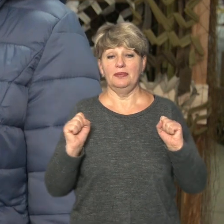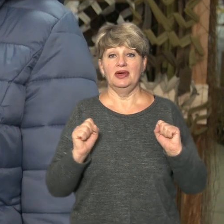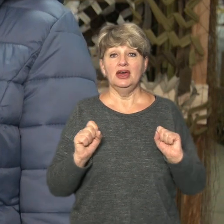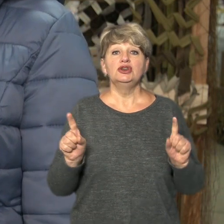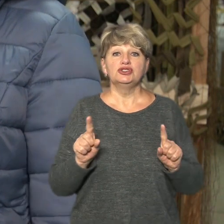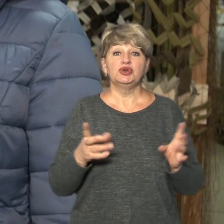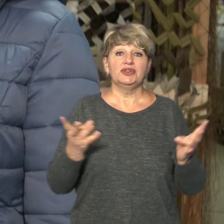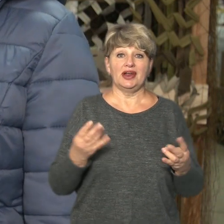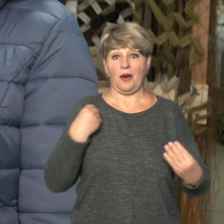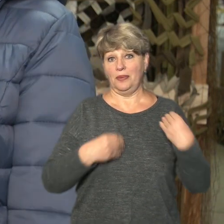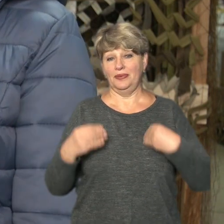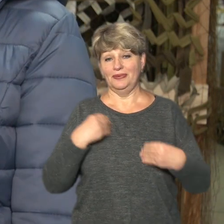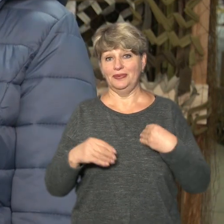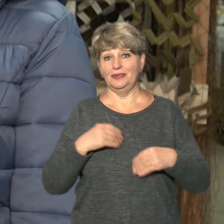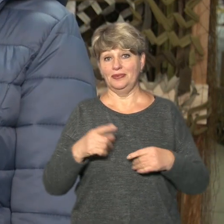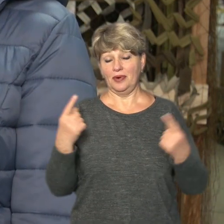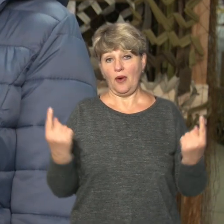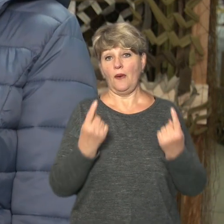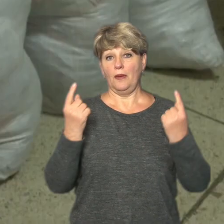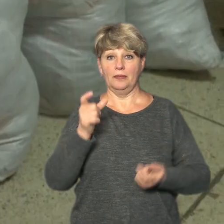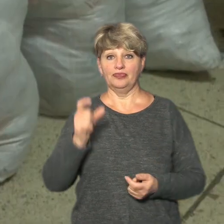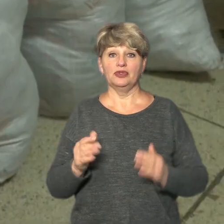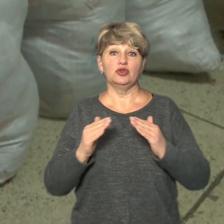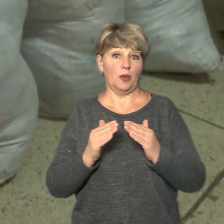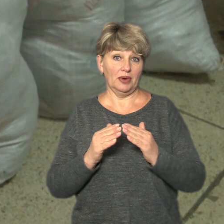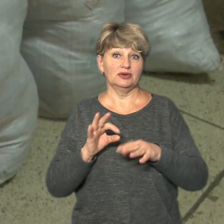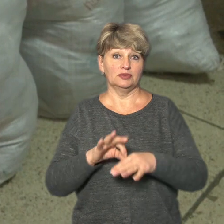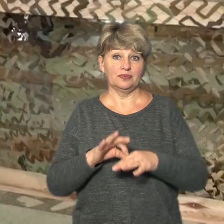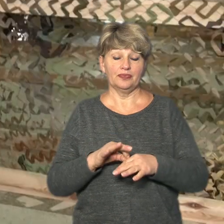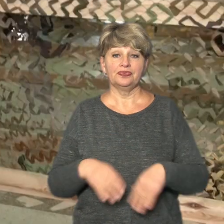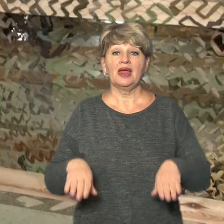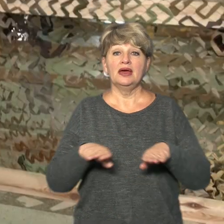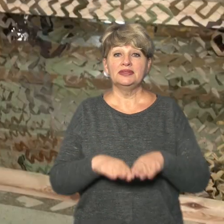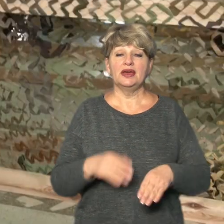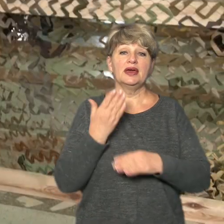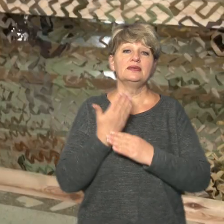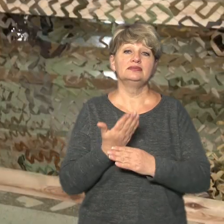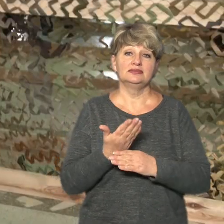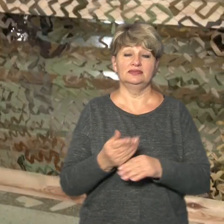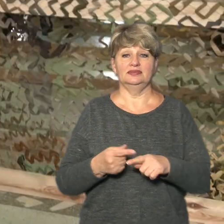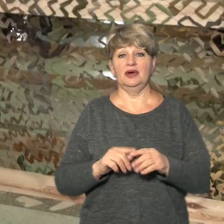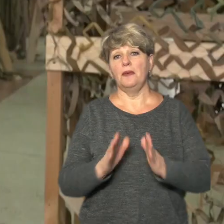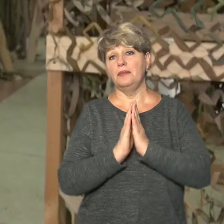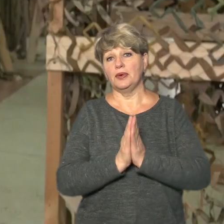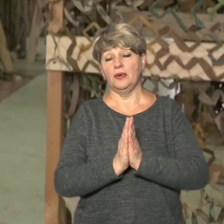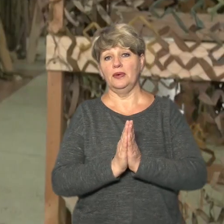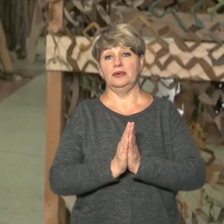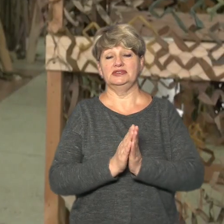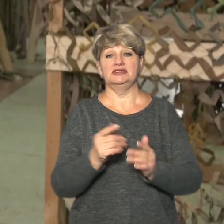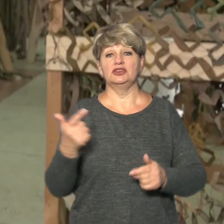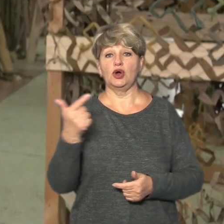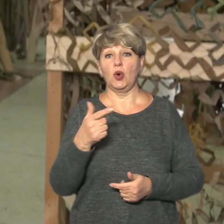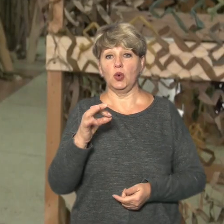такий самий одяг як цивільні вдома носять такий запит надійшов із військового госпіталю додає Лариса семис яка